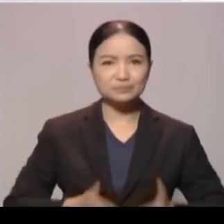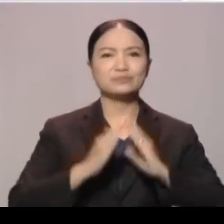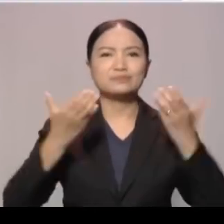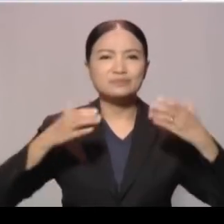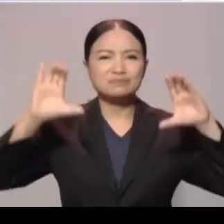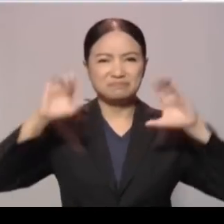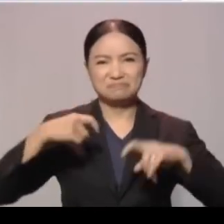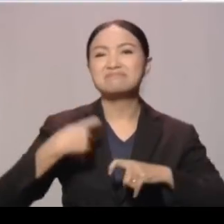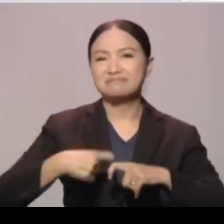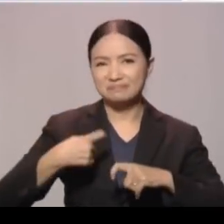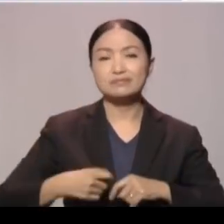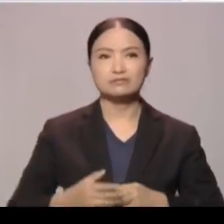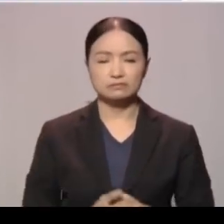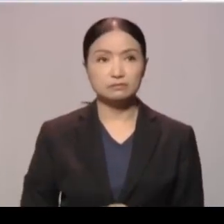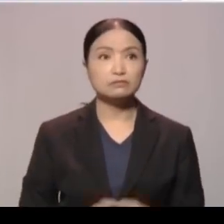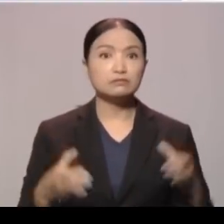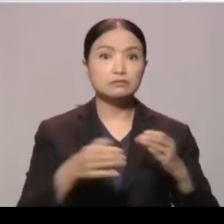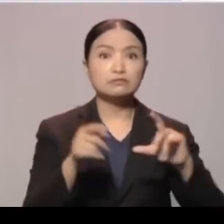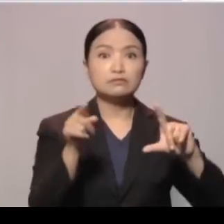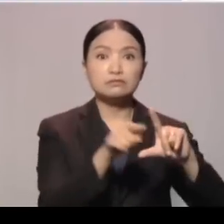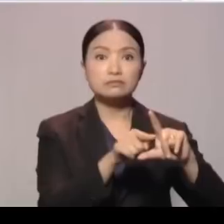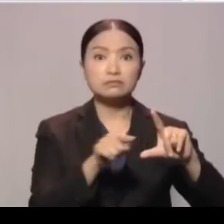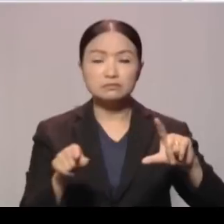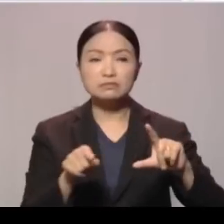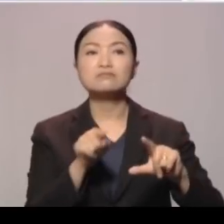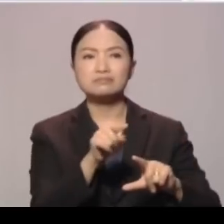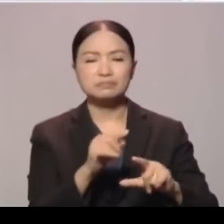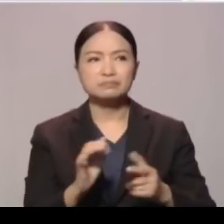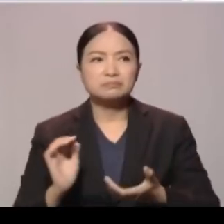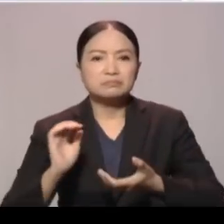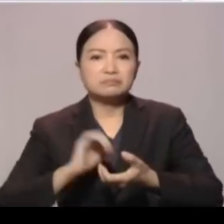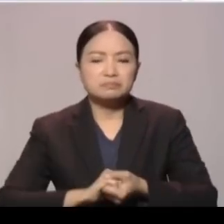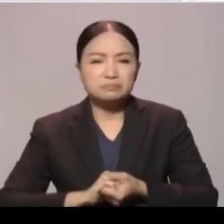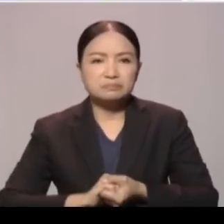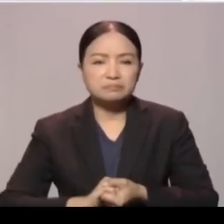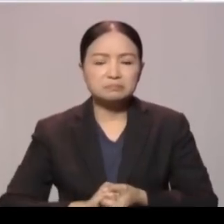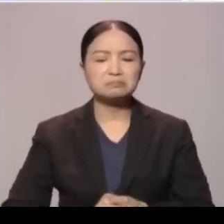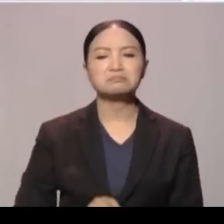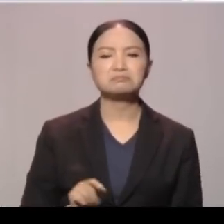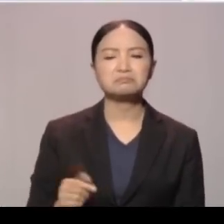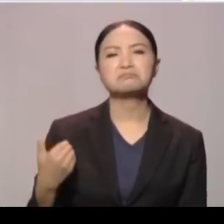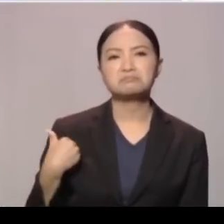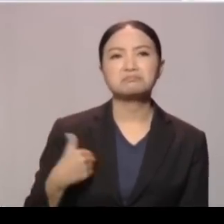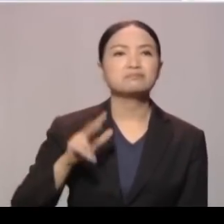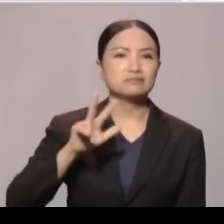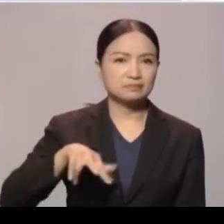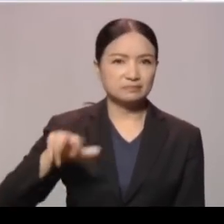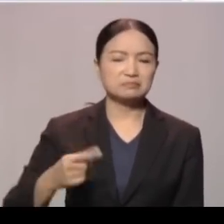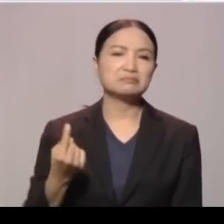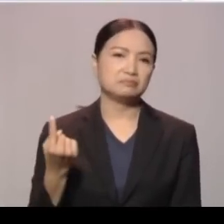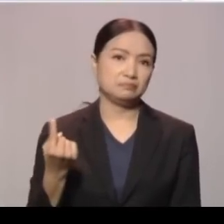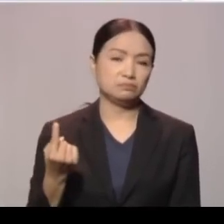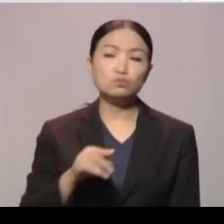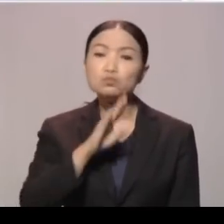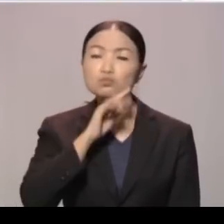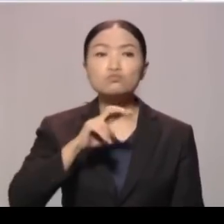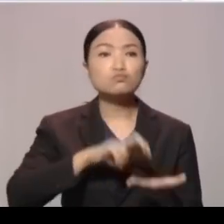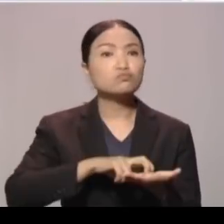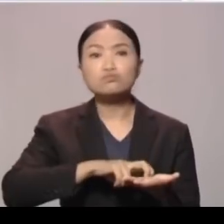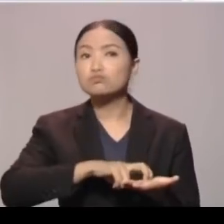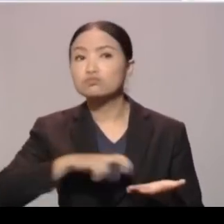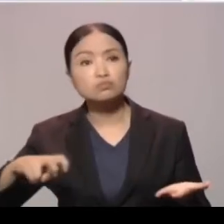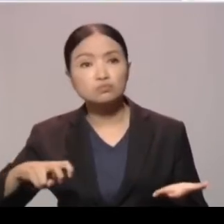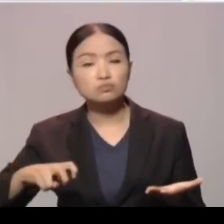ก้าวไกลนะครับเขานะครับมีพันธมิตรพรรคใหญ่พรรคเดียวก็คือพรรคเพื่อไทยถ้าพรรคเพื่อไทยถอนตัว